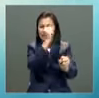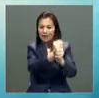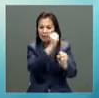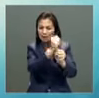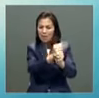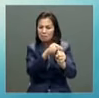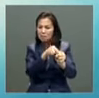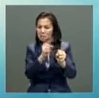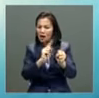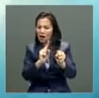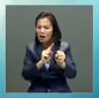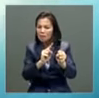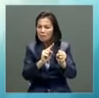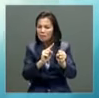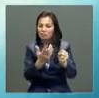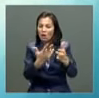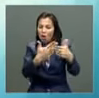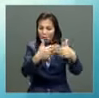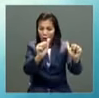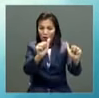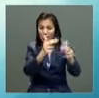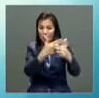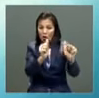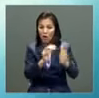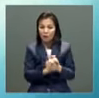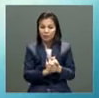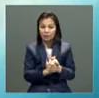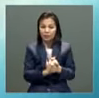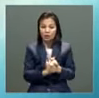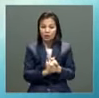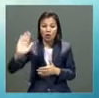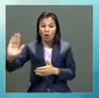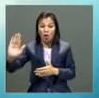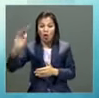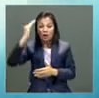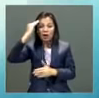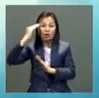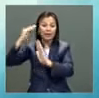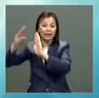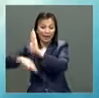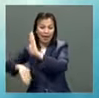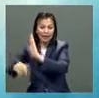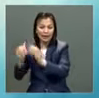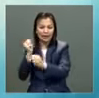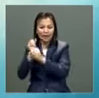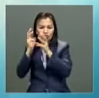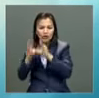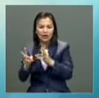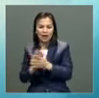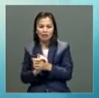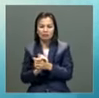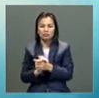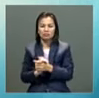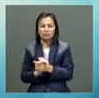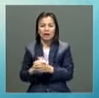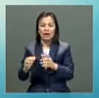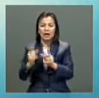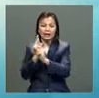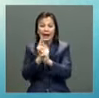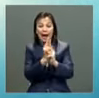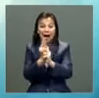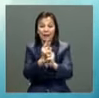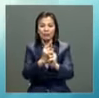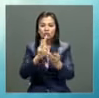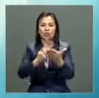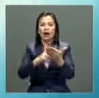เรียกว่าอะไรฮะปล่อยค่อนข้างมากเดิมนี่ในประเทศของทางเขาเนี่ยติดตามคืออะไรครับม